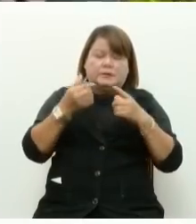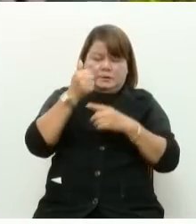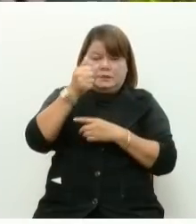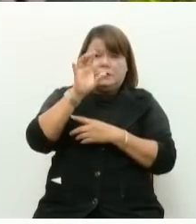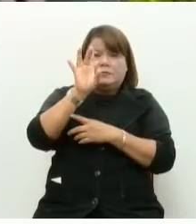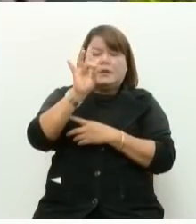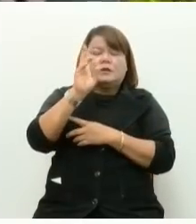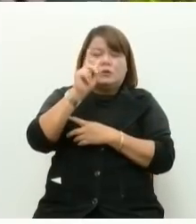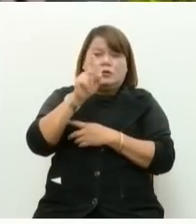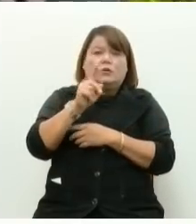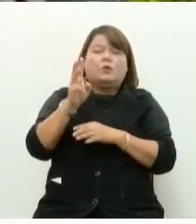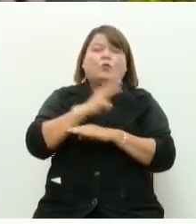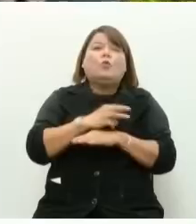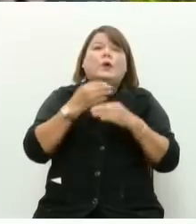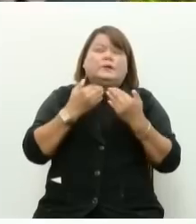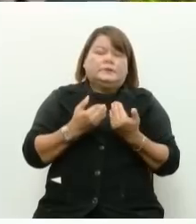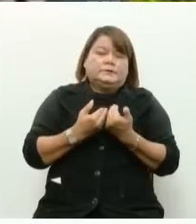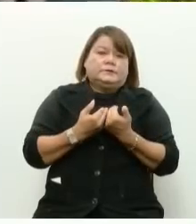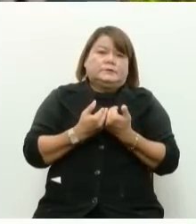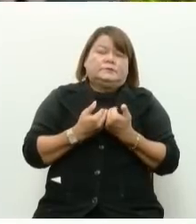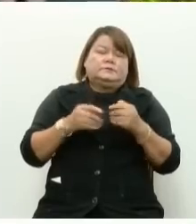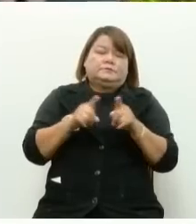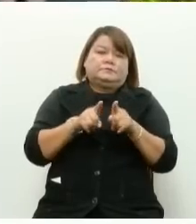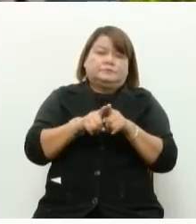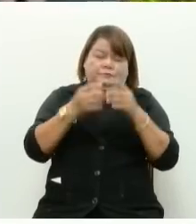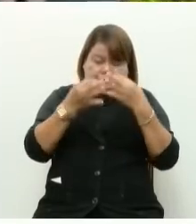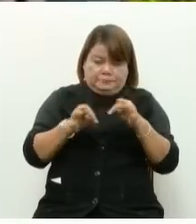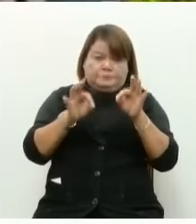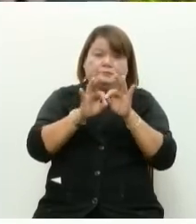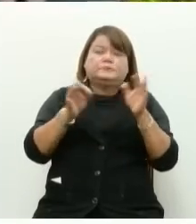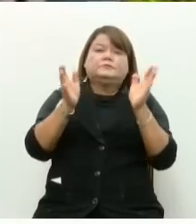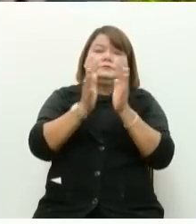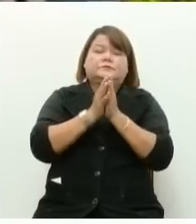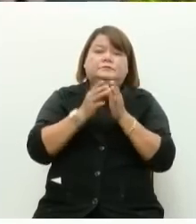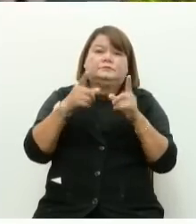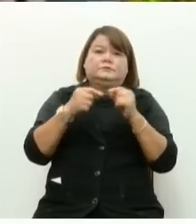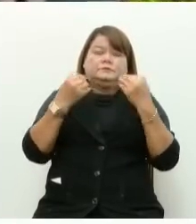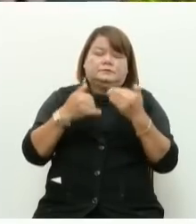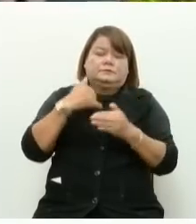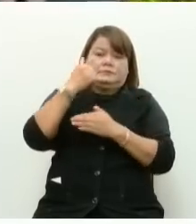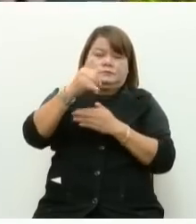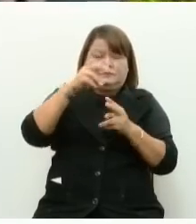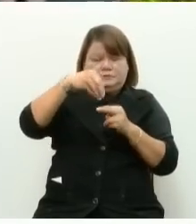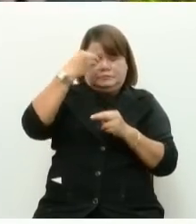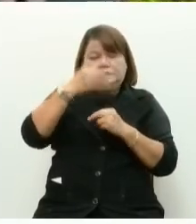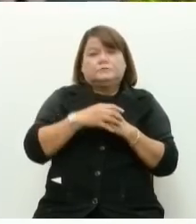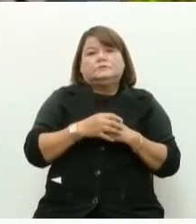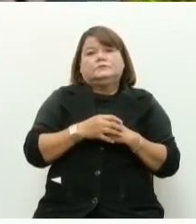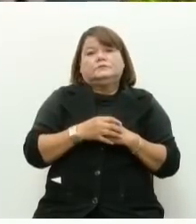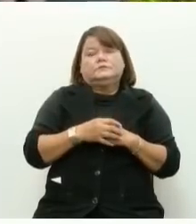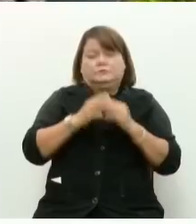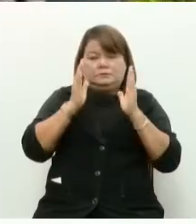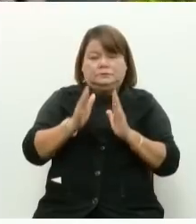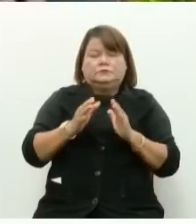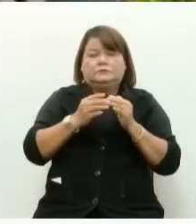8ข้อและวันนี้ก็เช่นกันนะคะสิ่งที่สำคัญที่จะลงเรื่องนี้เข้าสู่ผู้เรียนผู้ที่